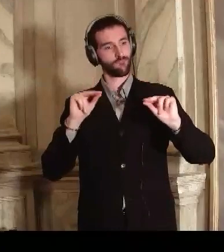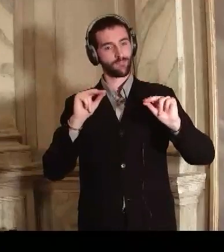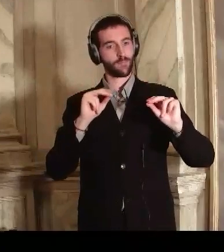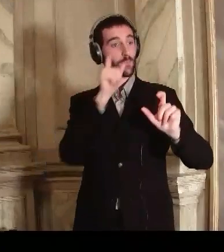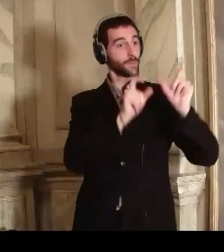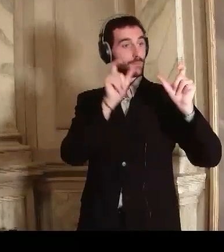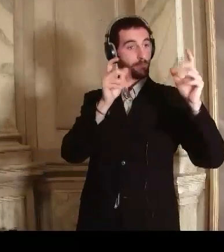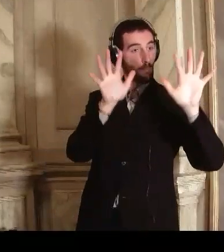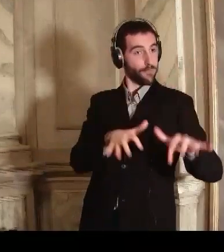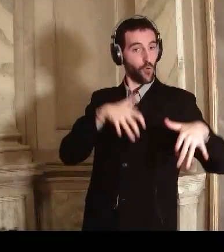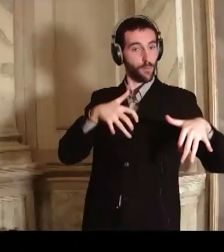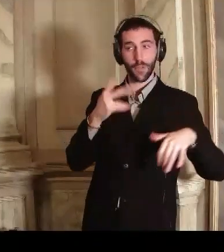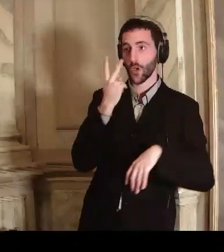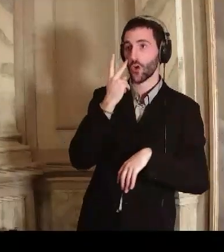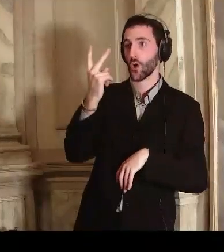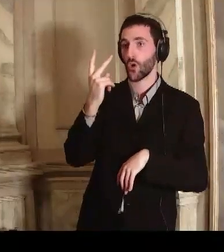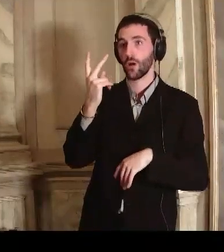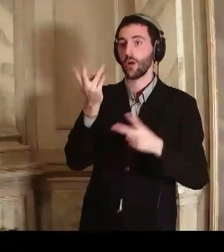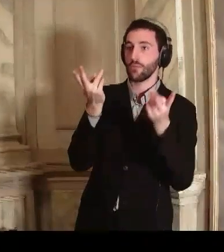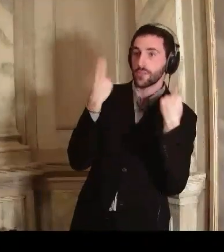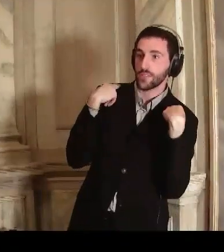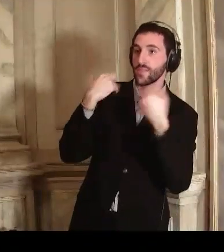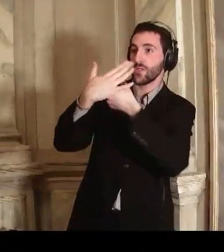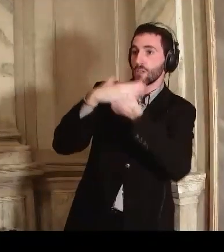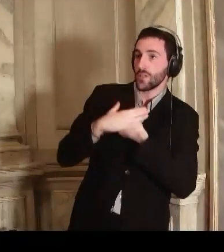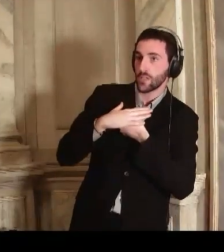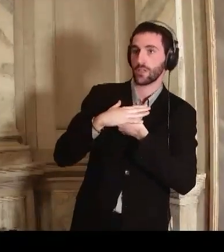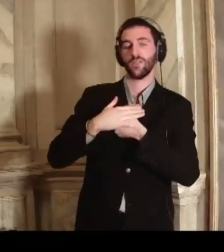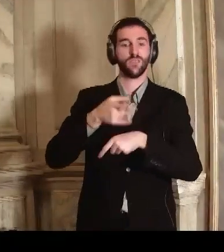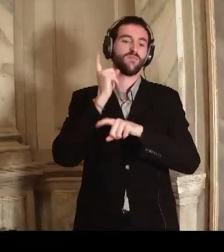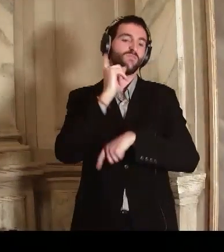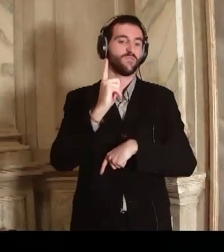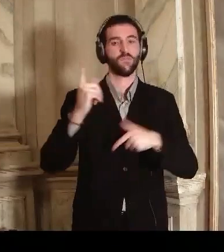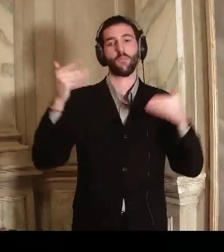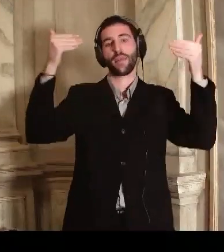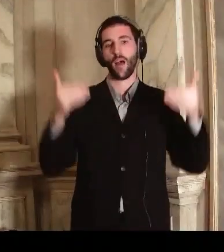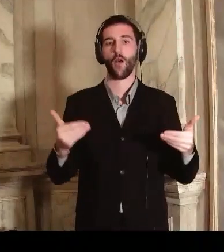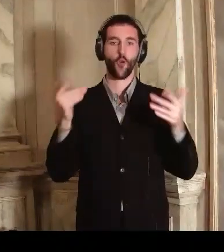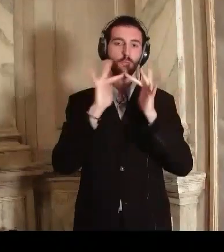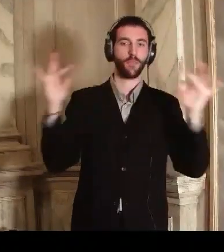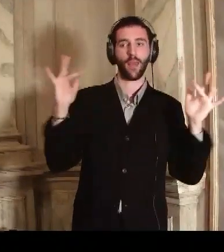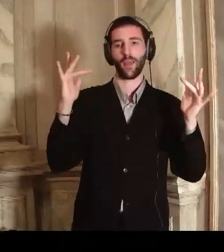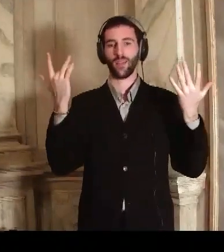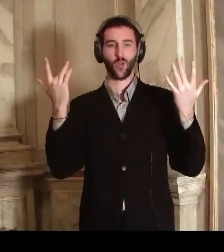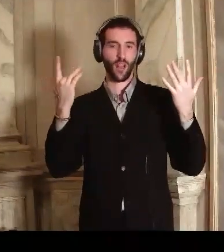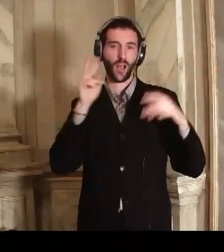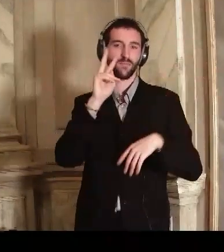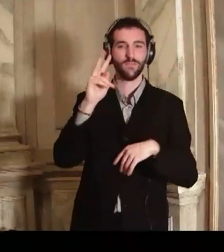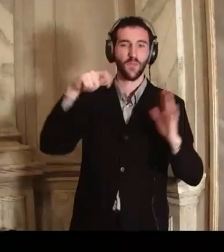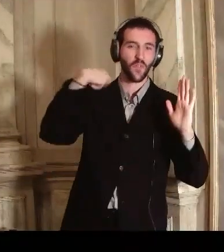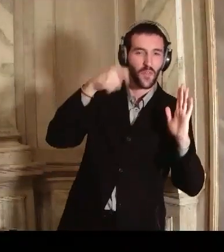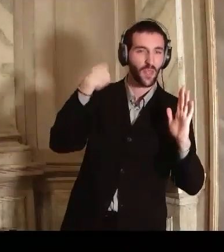estetica, con lo stesso atteggiamento passivo e sopraffatto imposto dalle piattaforme streaming di intrattenimento,